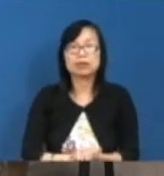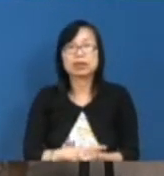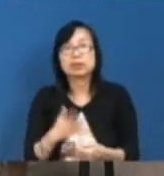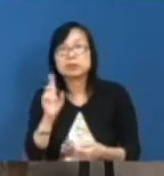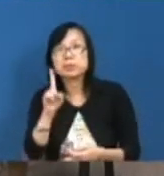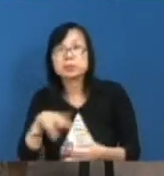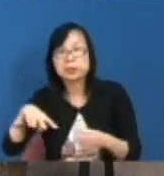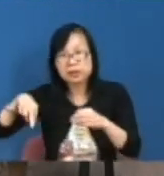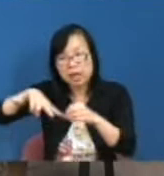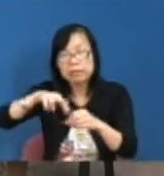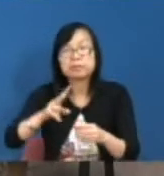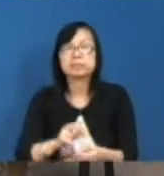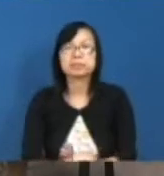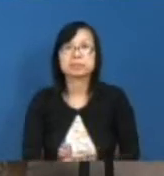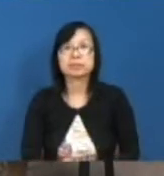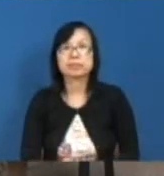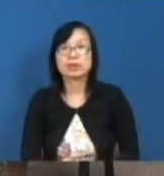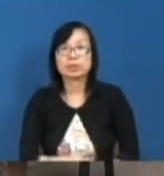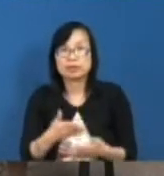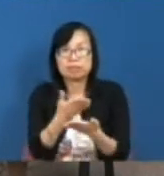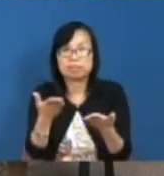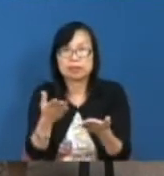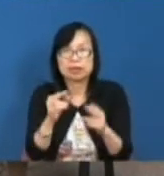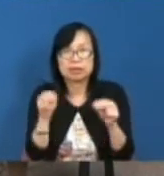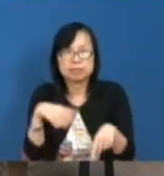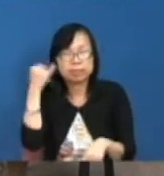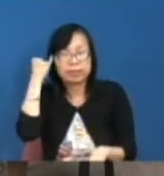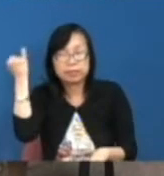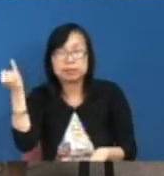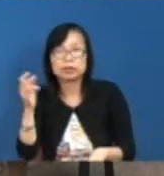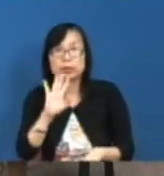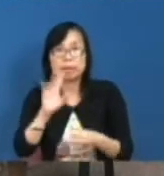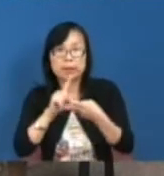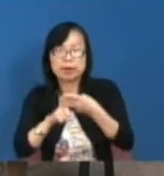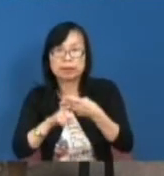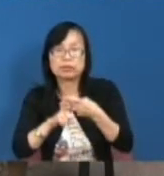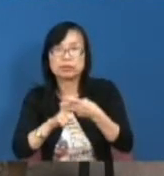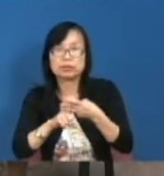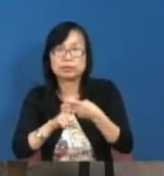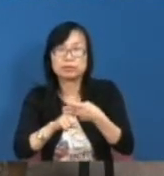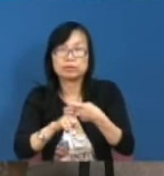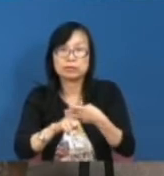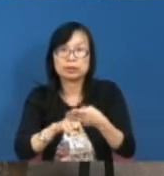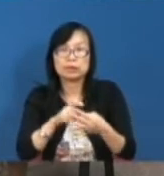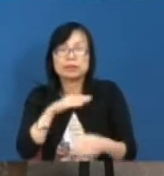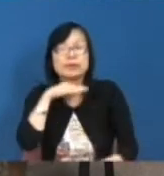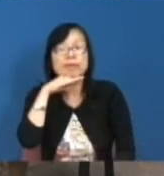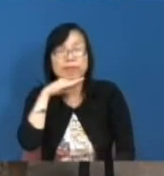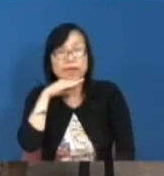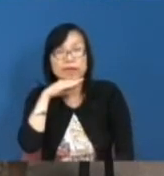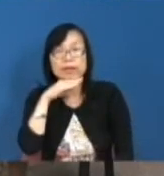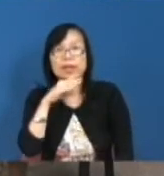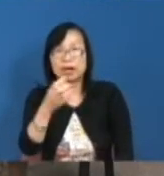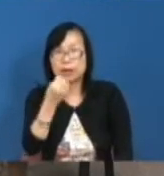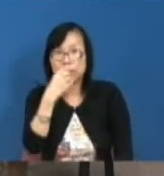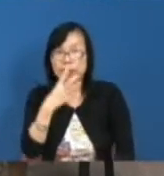實我覺得成個問題就係佢哋唔明，唔係淨係個民主達唔到，你可以等，係香